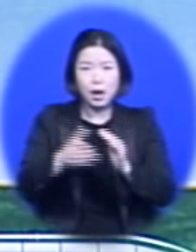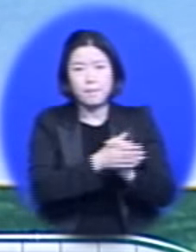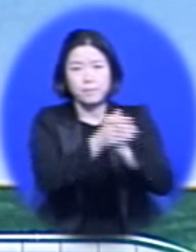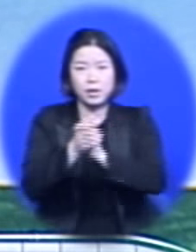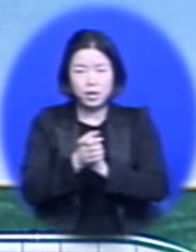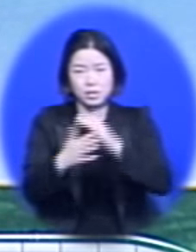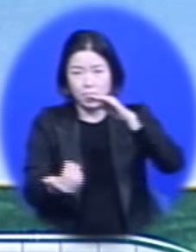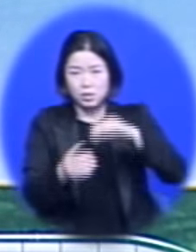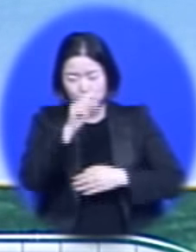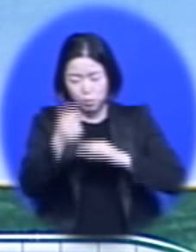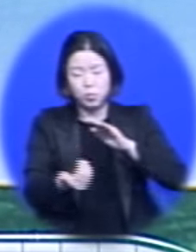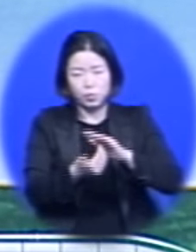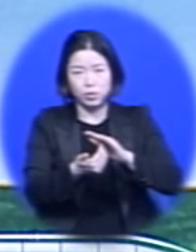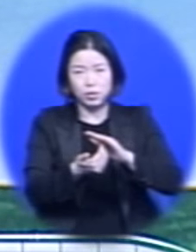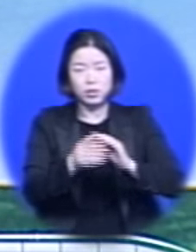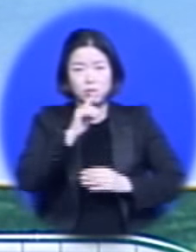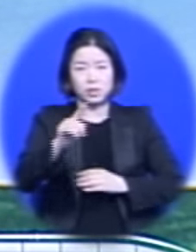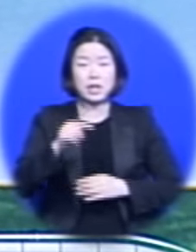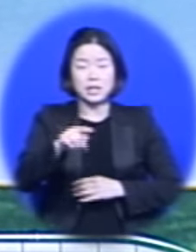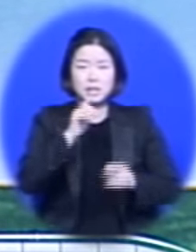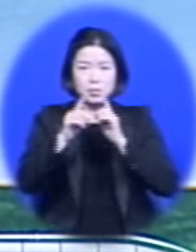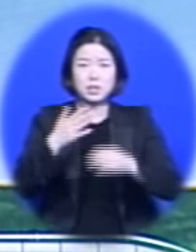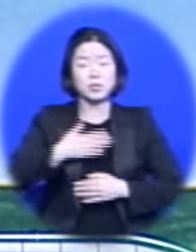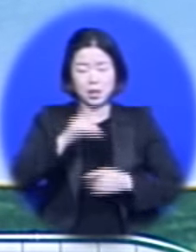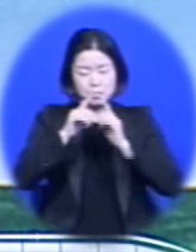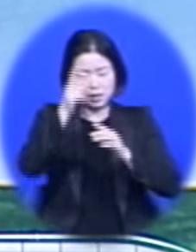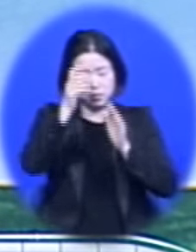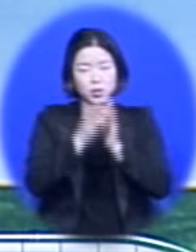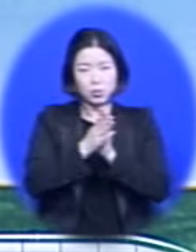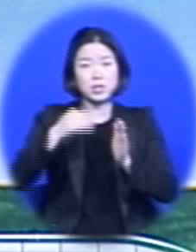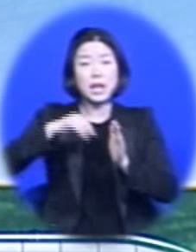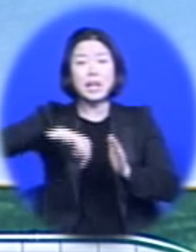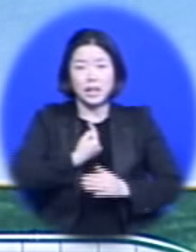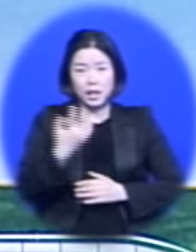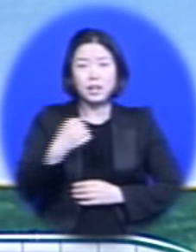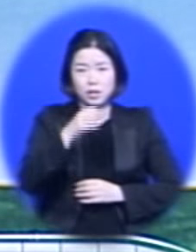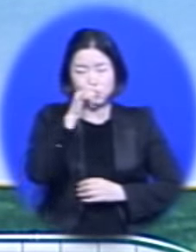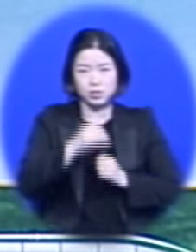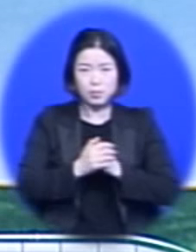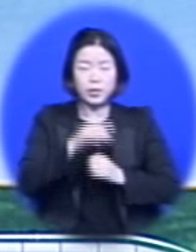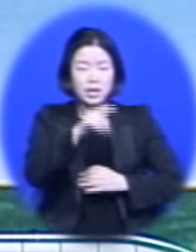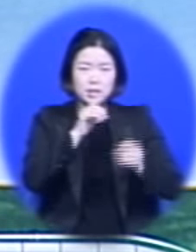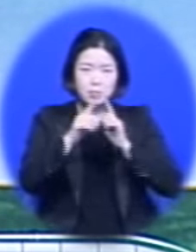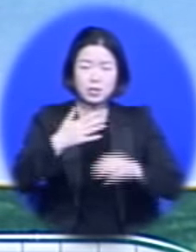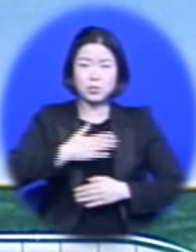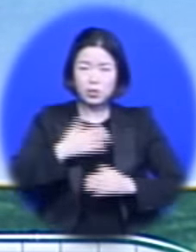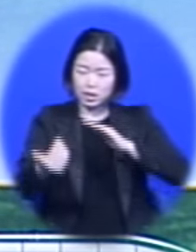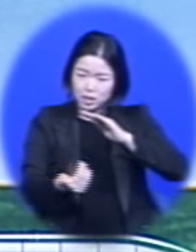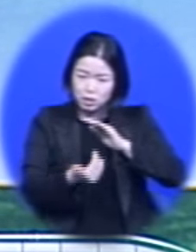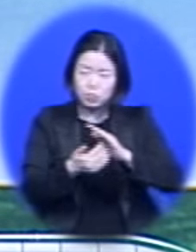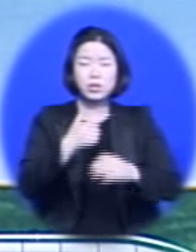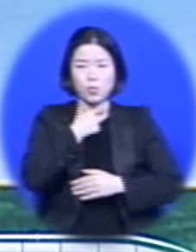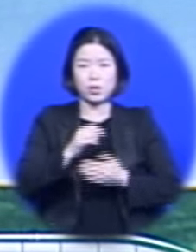선을 이루느니라. 이 말씀은 저의 말씀 기도입니다. 제 개인적인 말씀 기도예요. 하나님 이 말씀이 저에게 이루어지기를